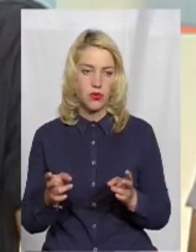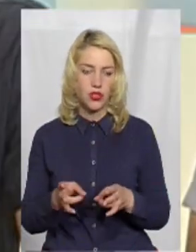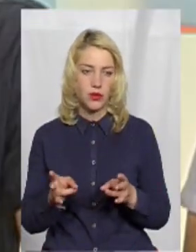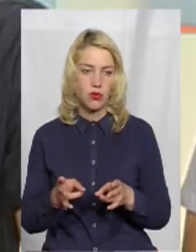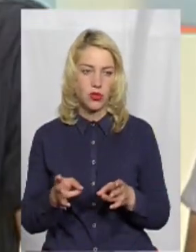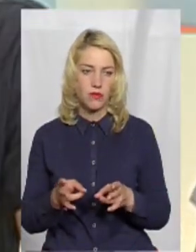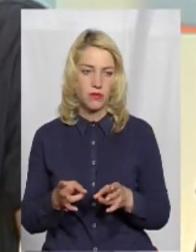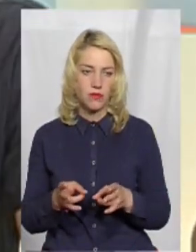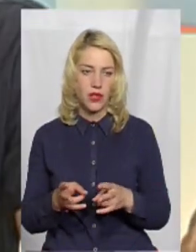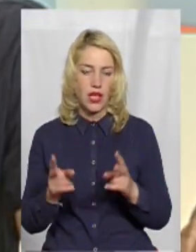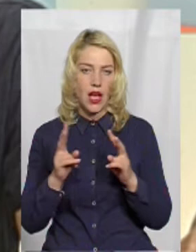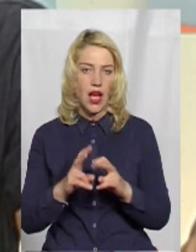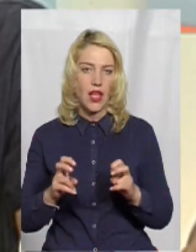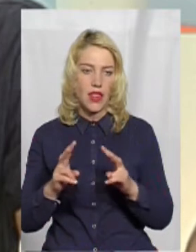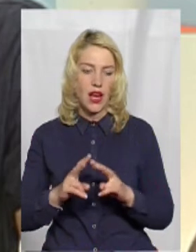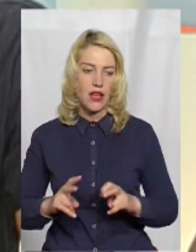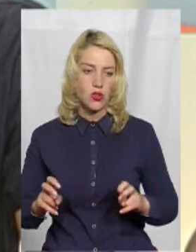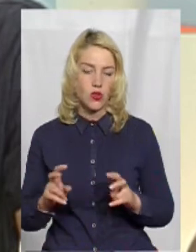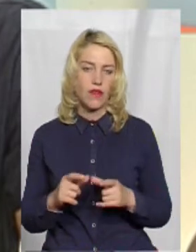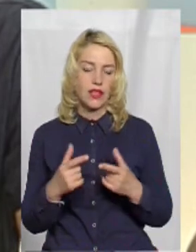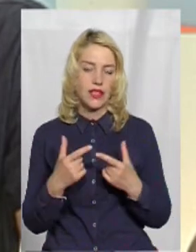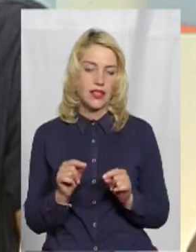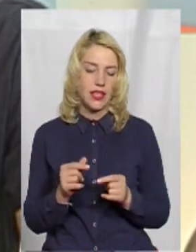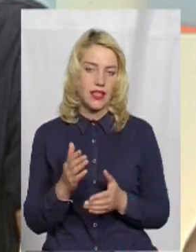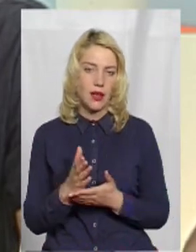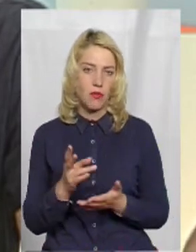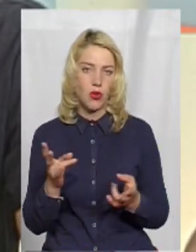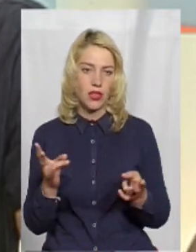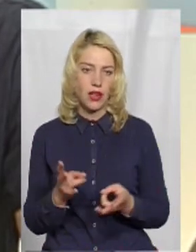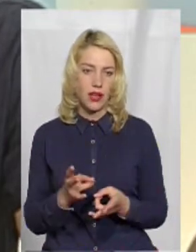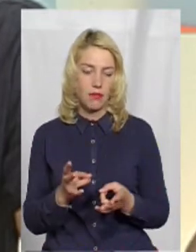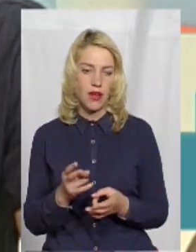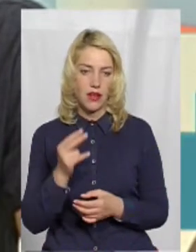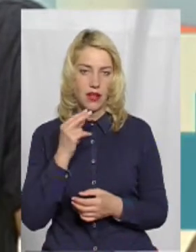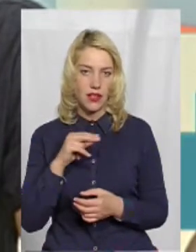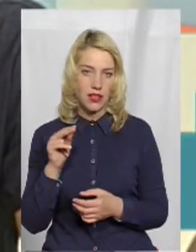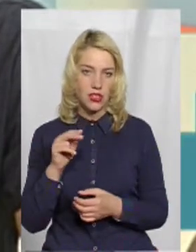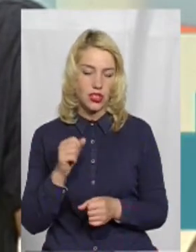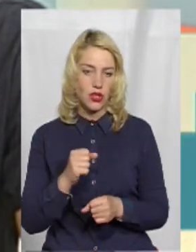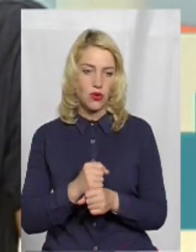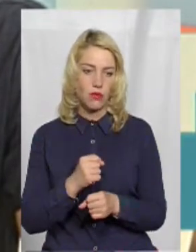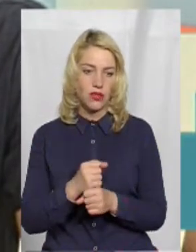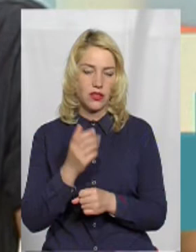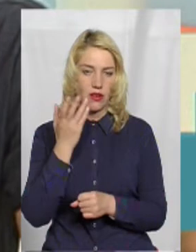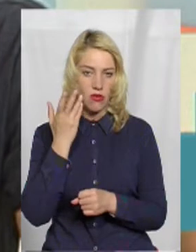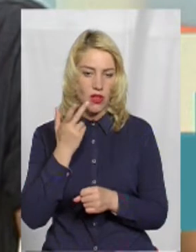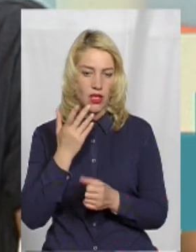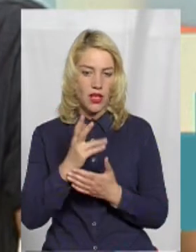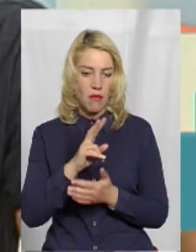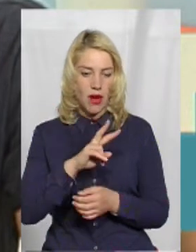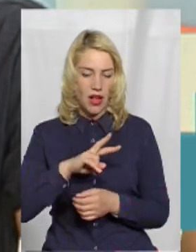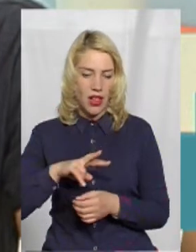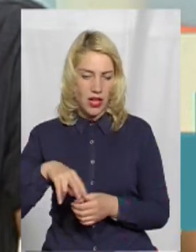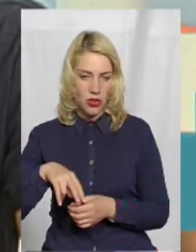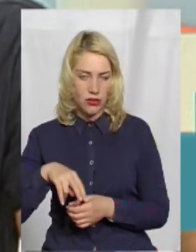потрібно аналізувати, де є потреба, і краще набагато робити, коли паралельну